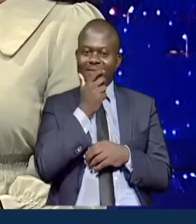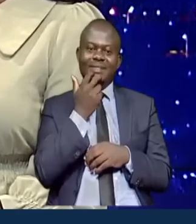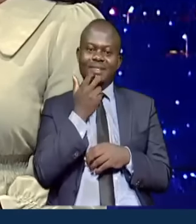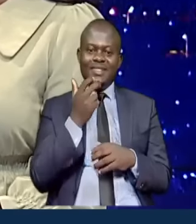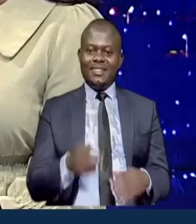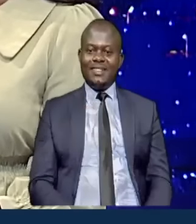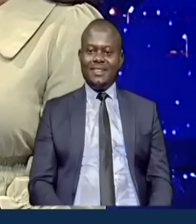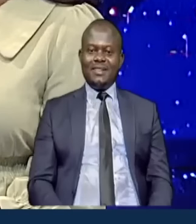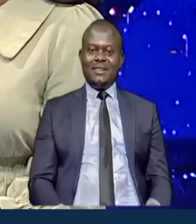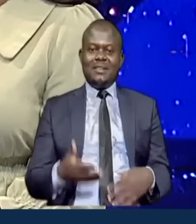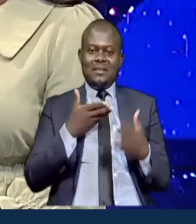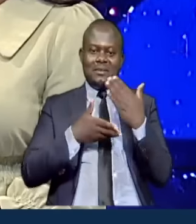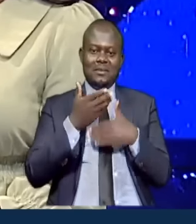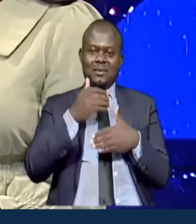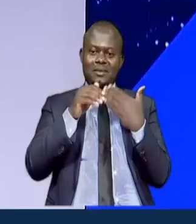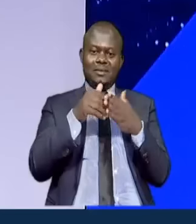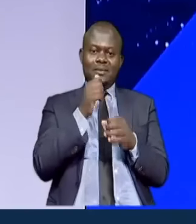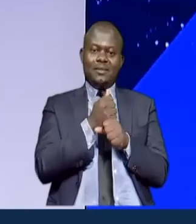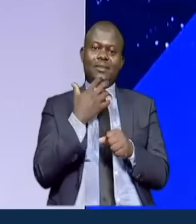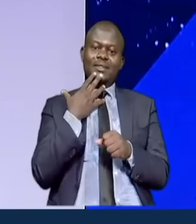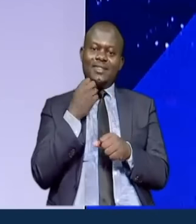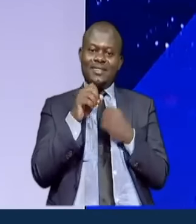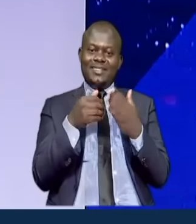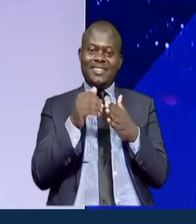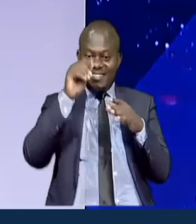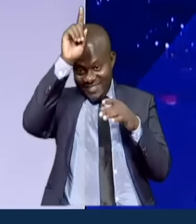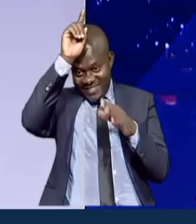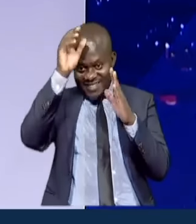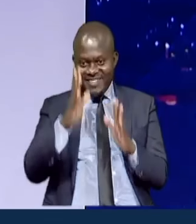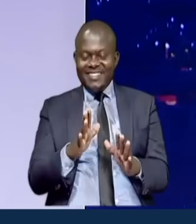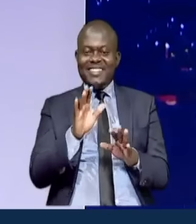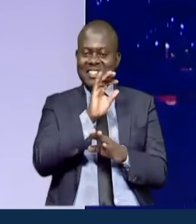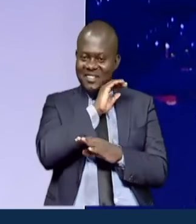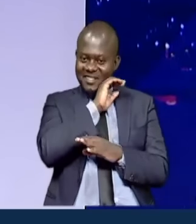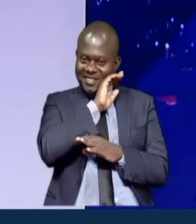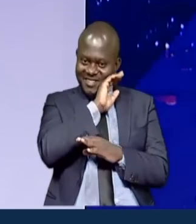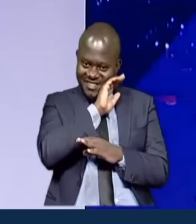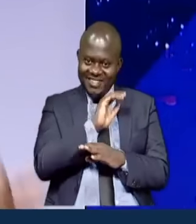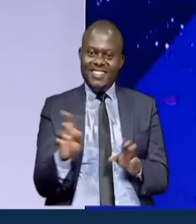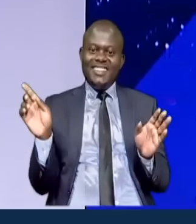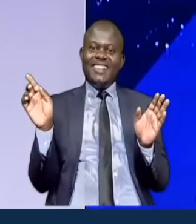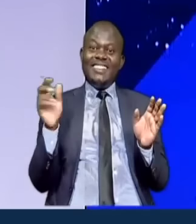Njyewe n'ibiganiro byo wakoraga ku wa gatanu by'abaturage biransetsa noneho nkasetswa